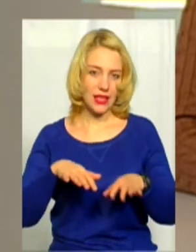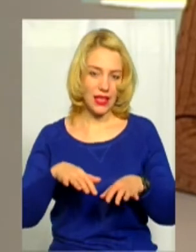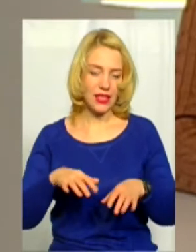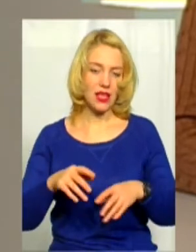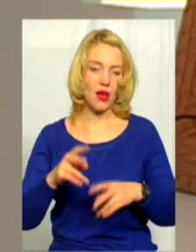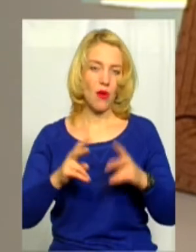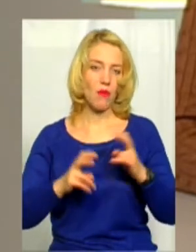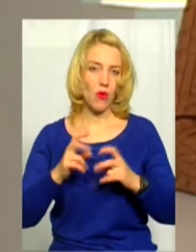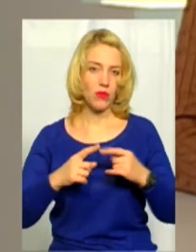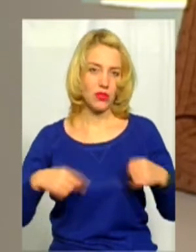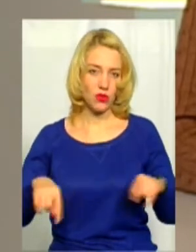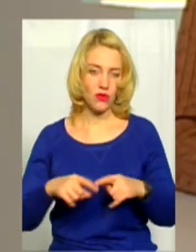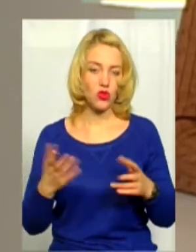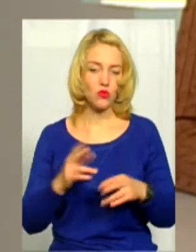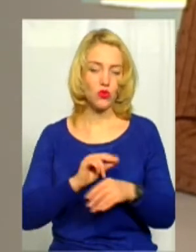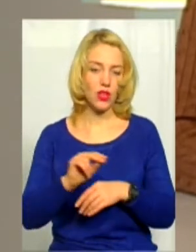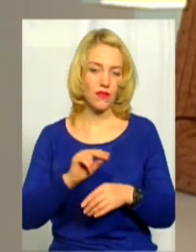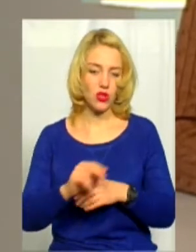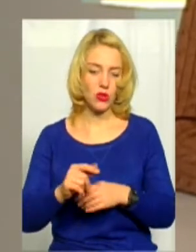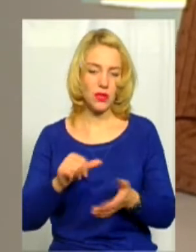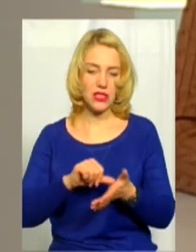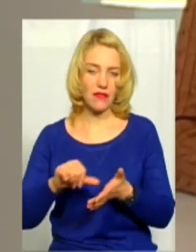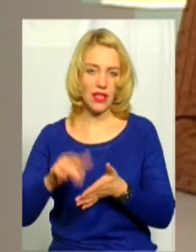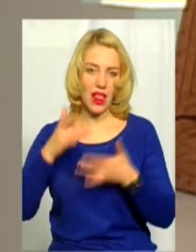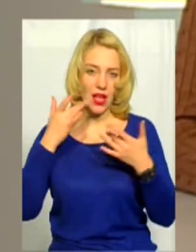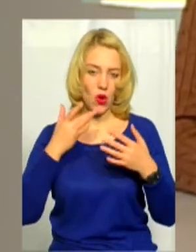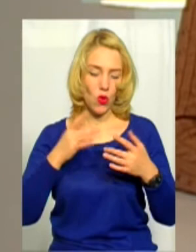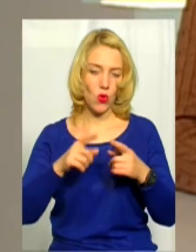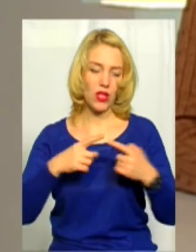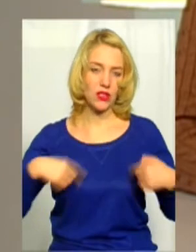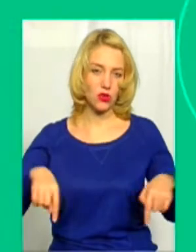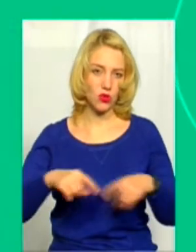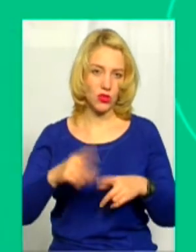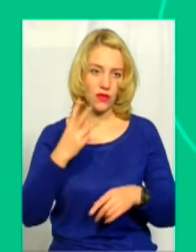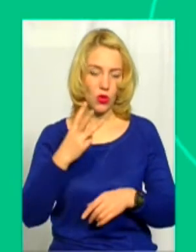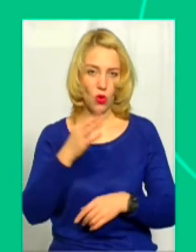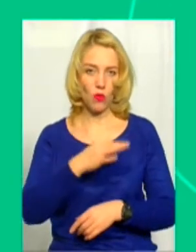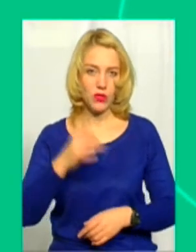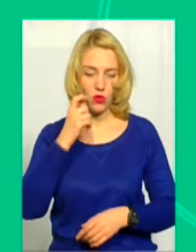швейної індустрії трьох областей України? Далі на екрані.